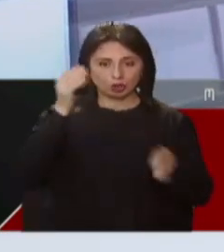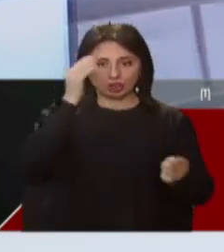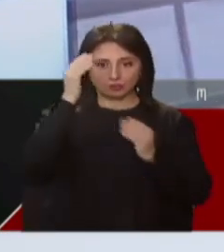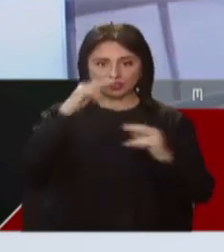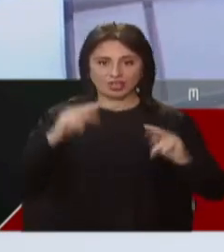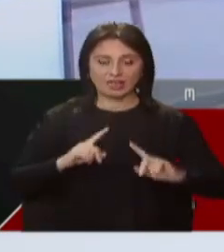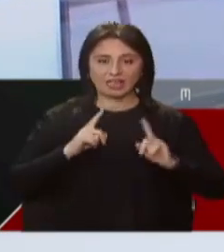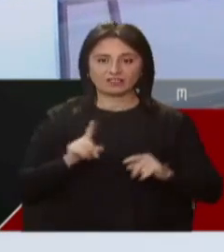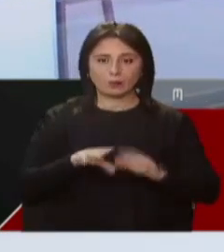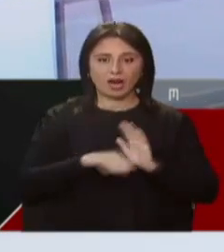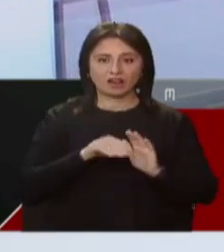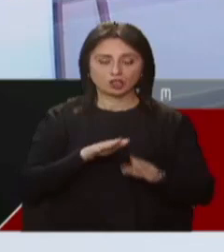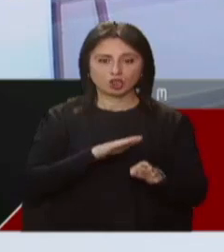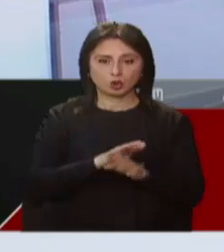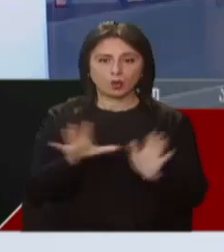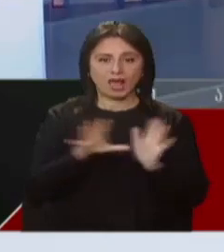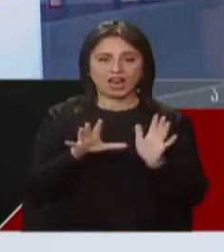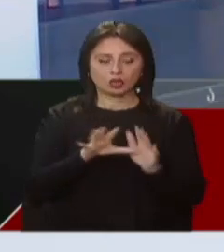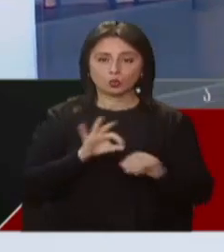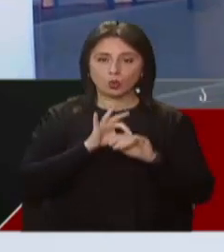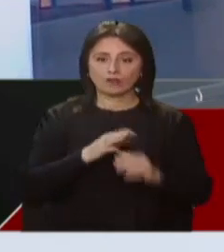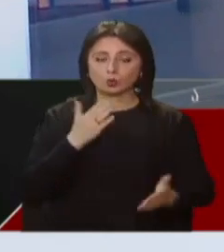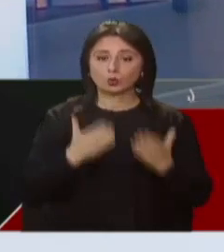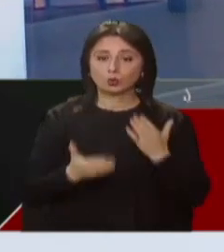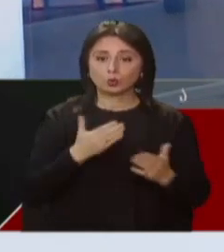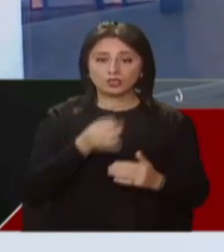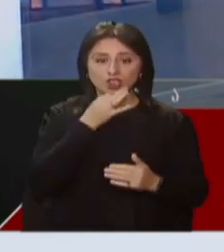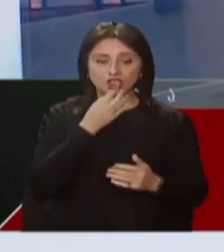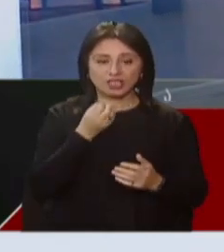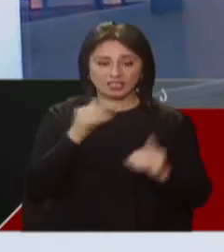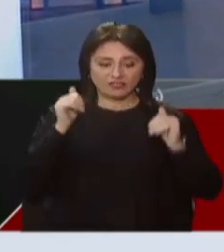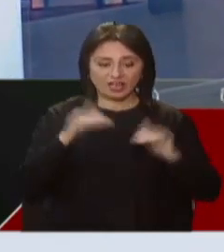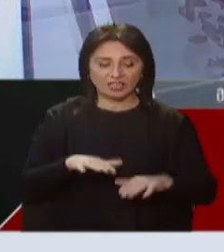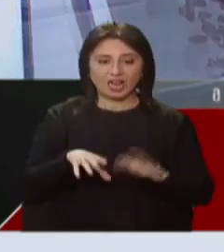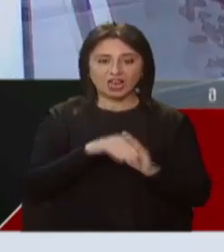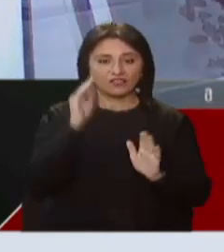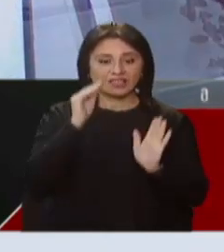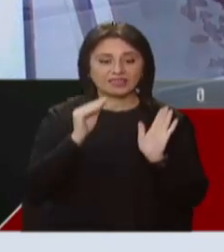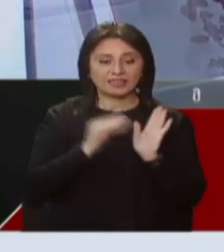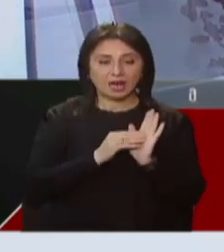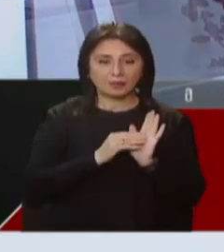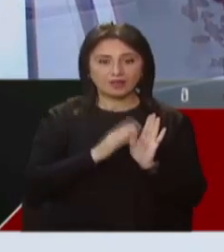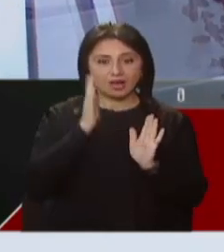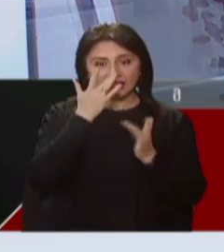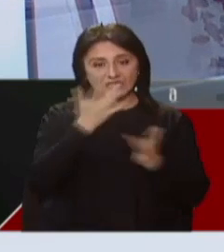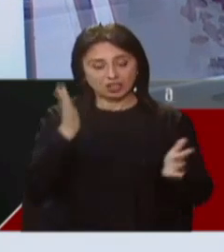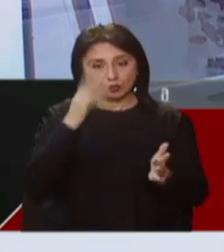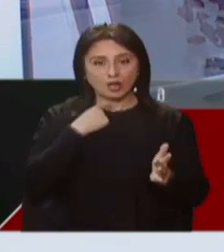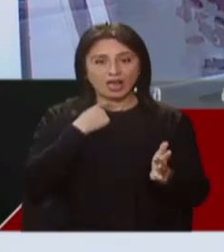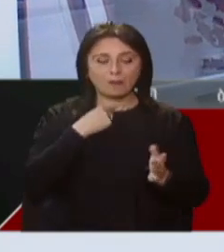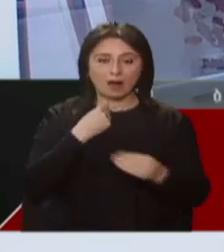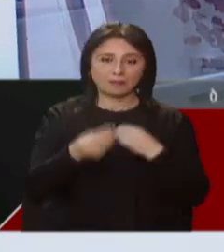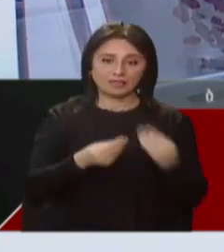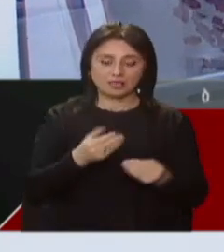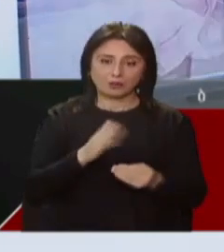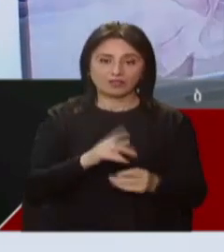იმსჯელეს. Დადასტურებულია, რომ არჩევნები სრულად ელექტრონულად გაიმართება, თუმცა ჯერ კიდევ გადასაწყვეტი არჩევნების თარიღი და ასევე საჯარო იქნება თუ არა ხმის მიცემის